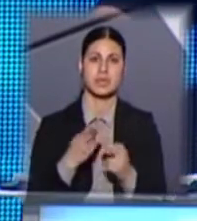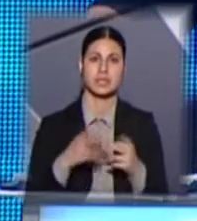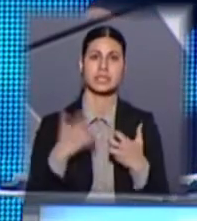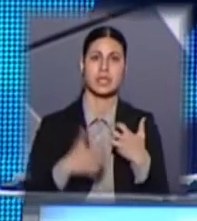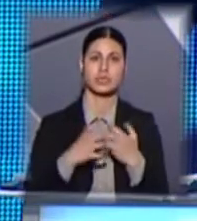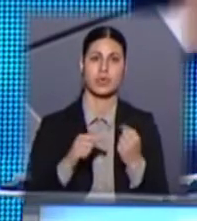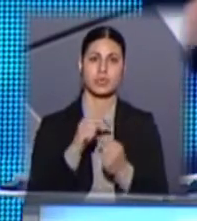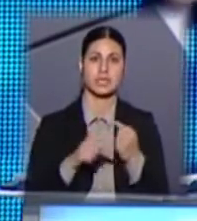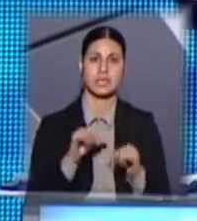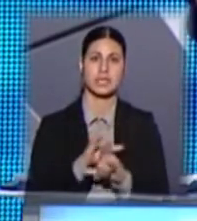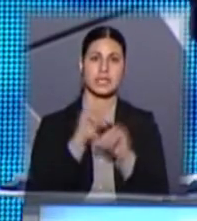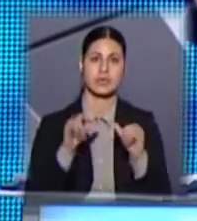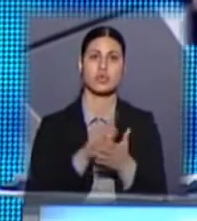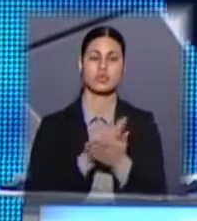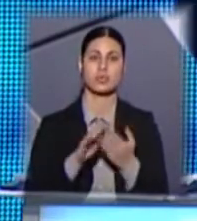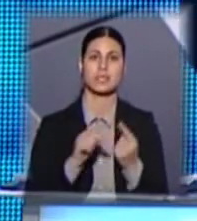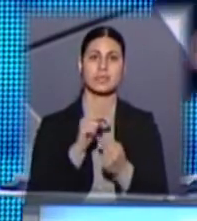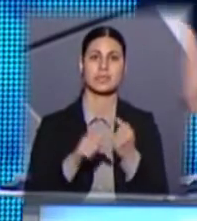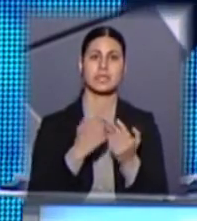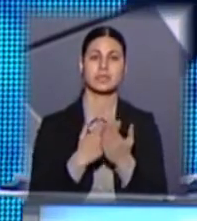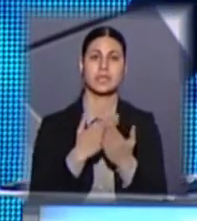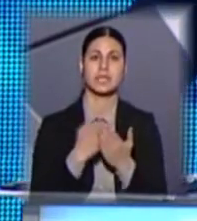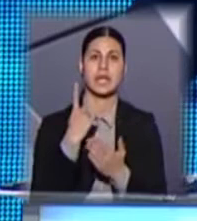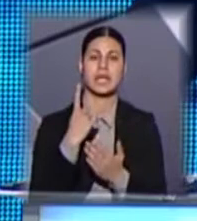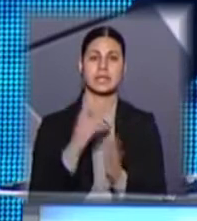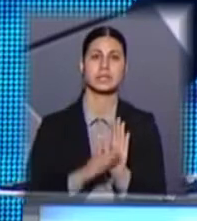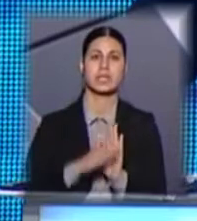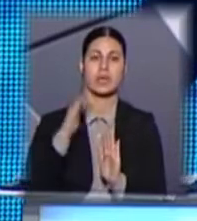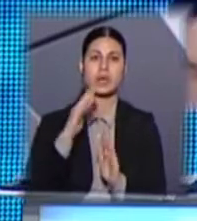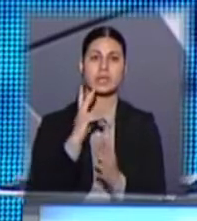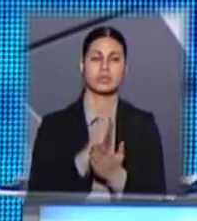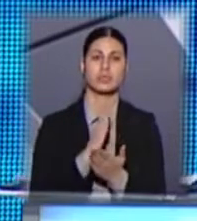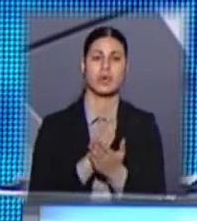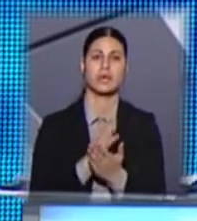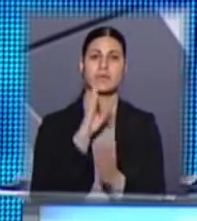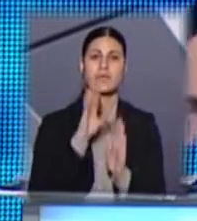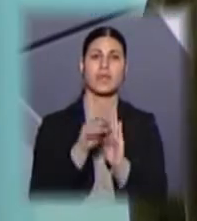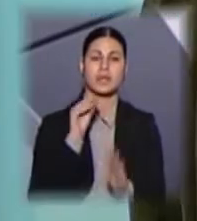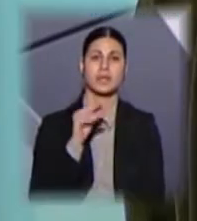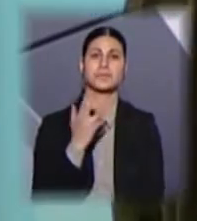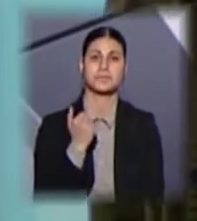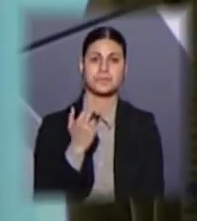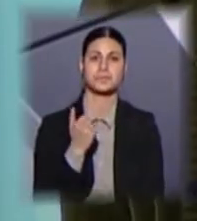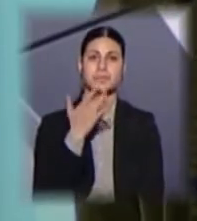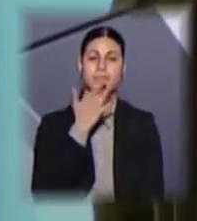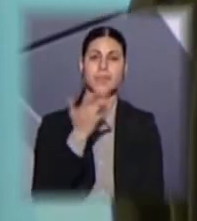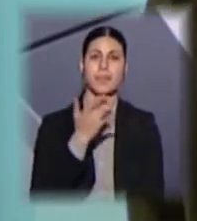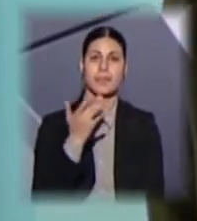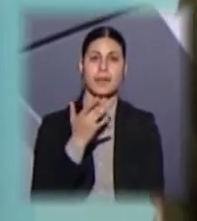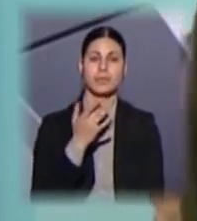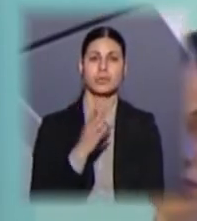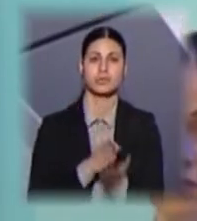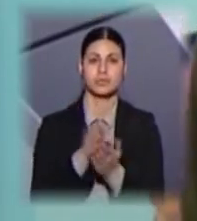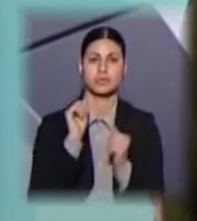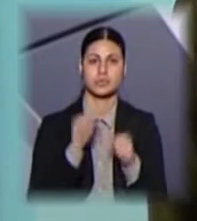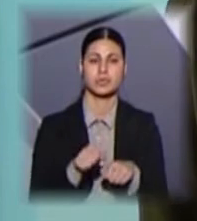ბიზნესის განვითარების, აი სუფთა ბიზნესის კუთხით რომ მიუდგეთ, ერთ-ერთი საუკეთესო ვარიანტი, როცა თქვა შეგვიძლია მიუდგეთ პოლიტიკის ინსტრუმენტის თვალთახედვით,